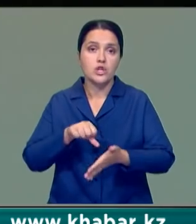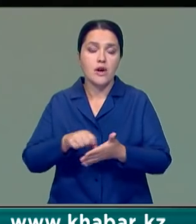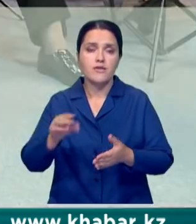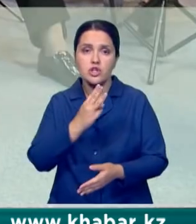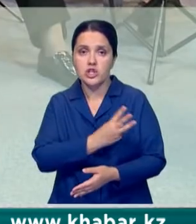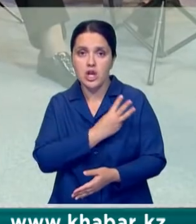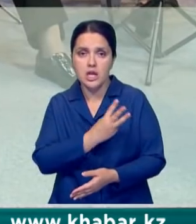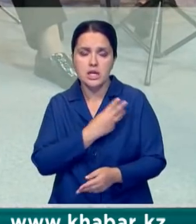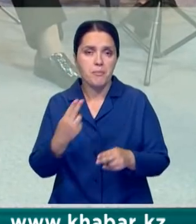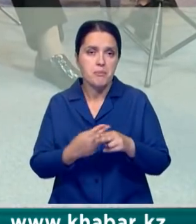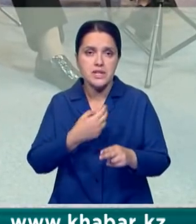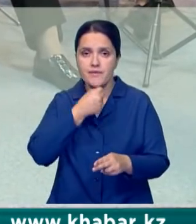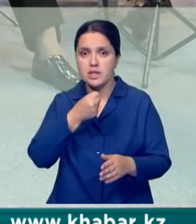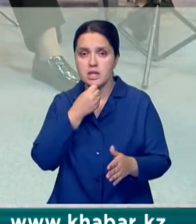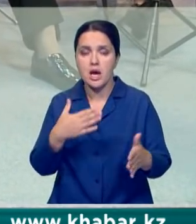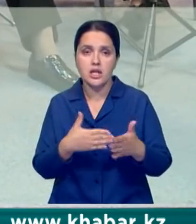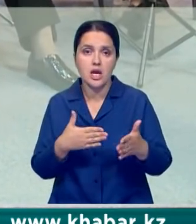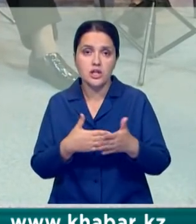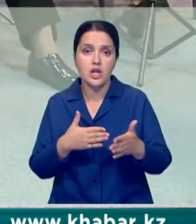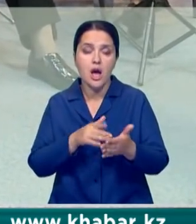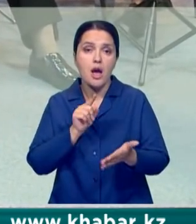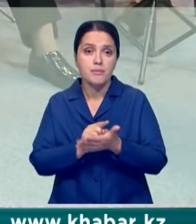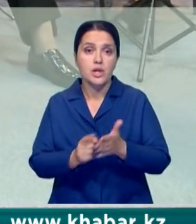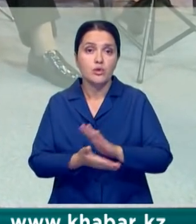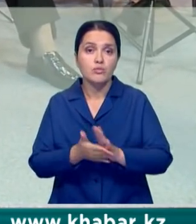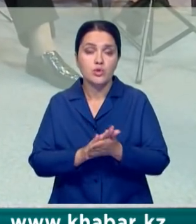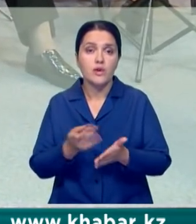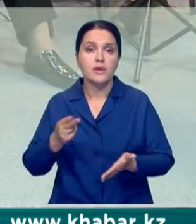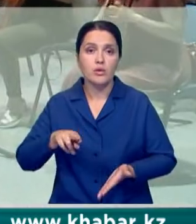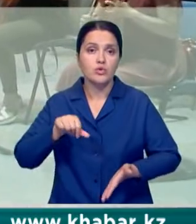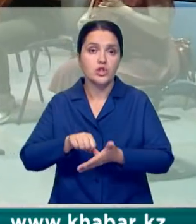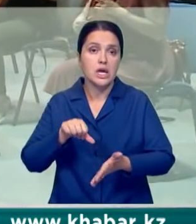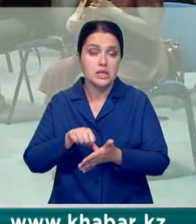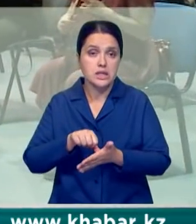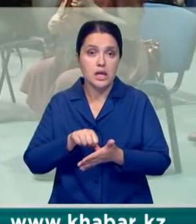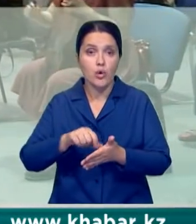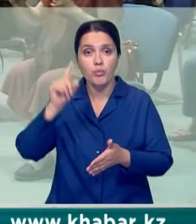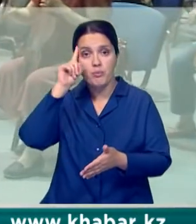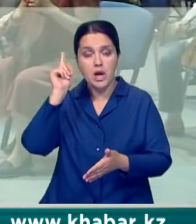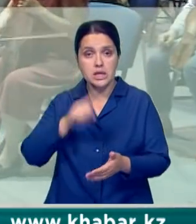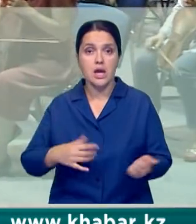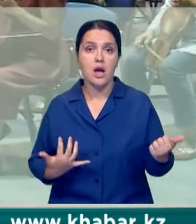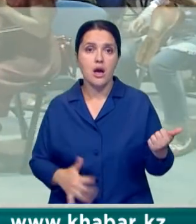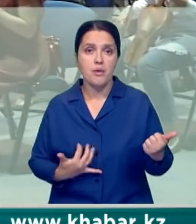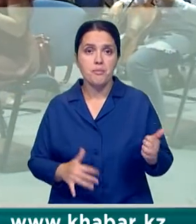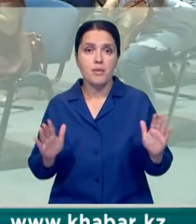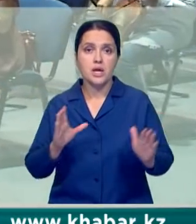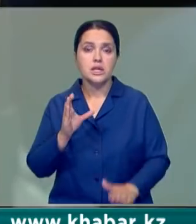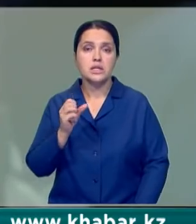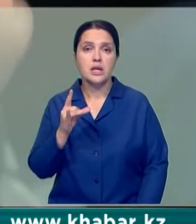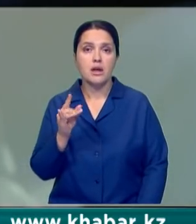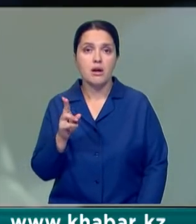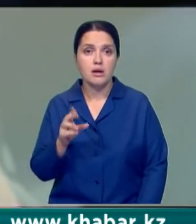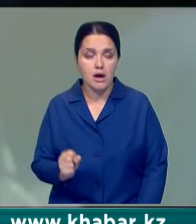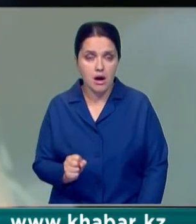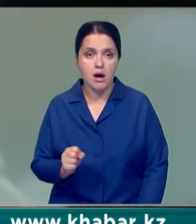участие все желающие без возрастных ограничений обязательным условием для участников является умение исполнять на домбре кий